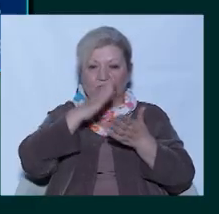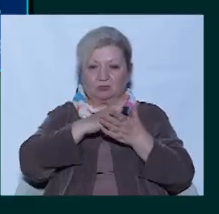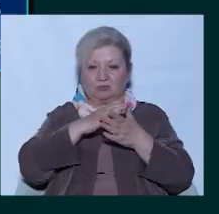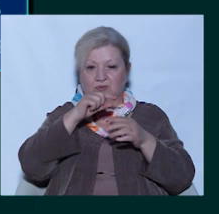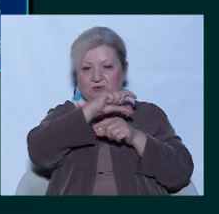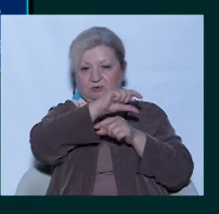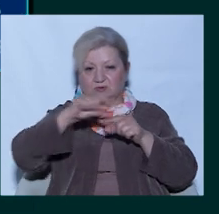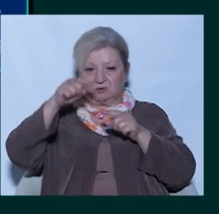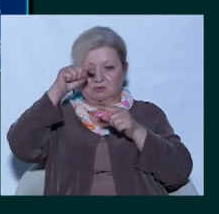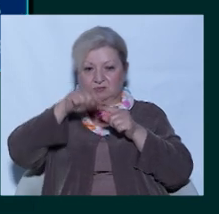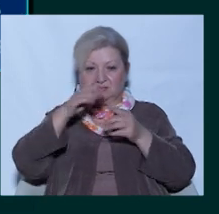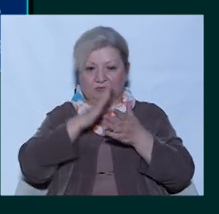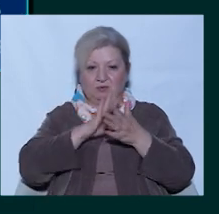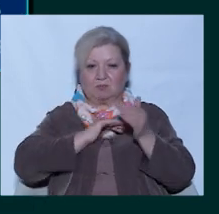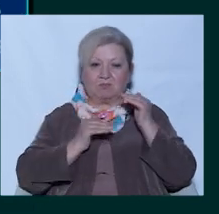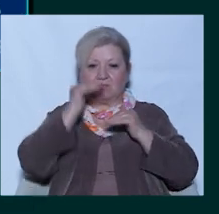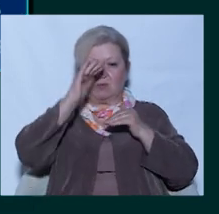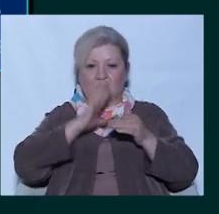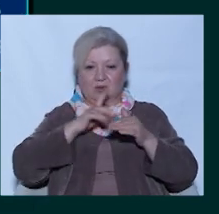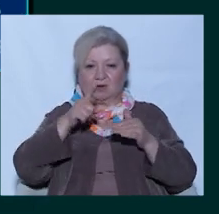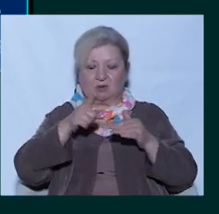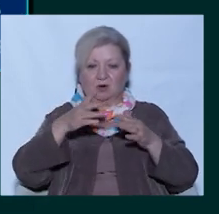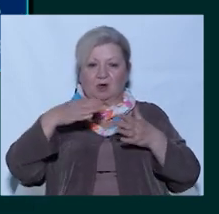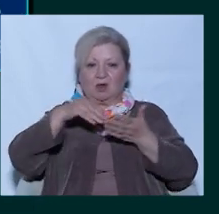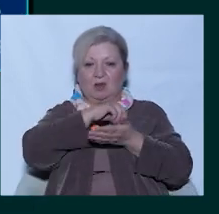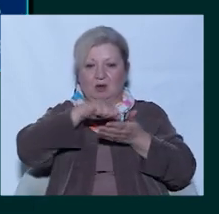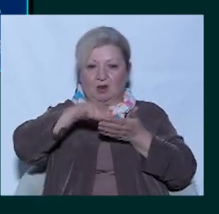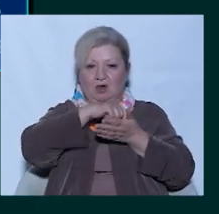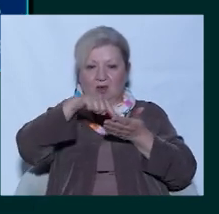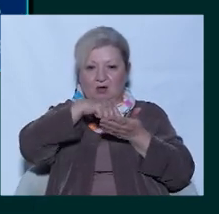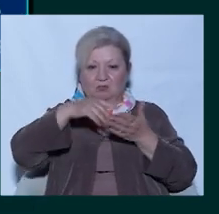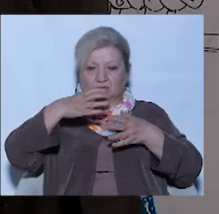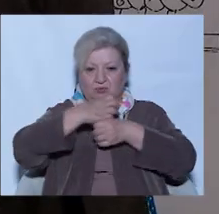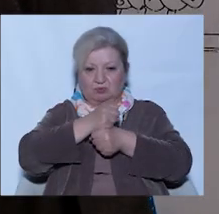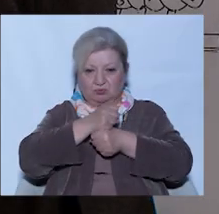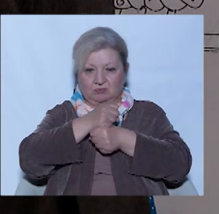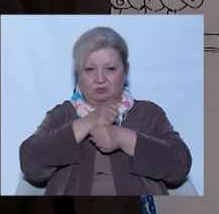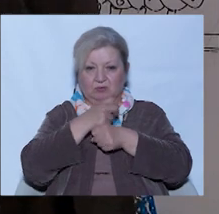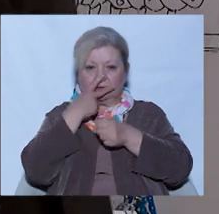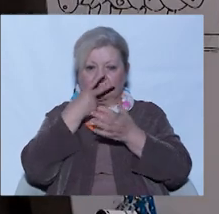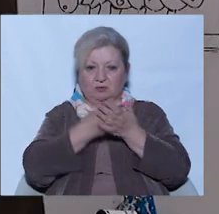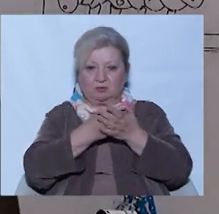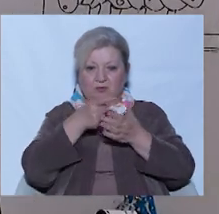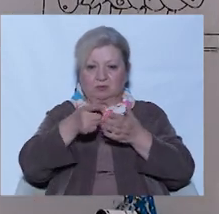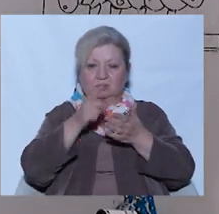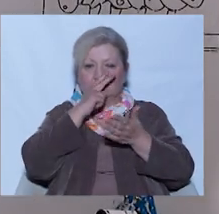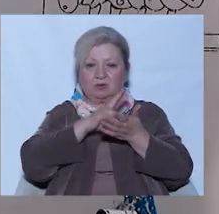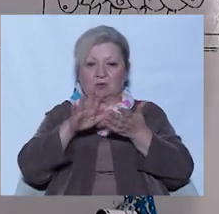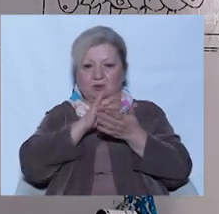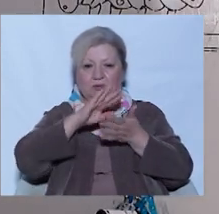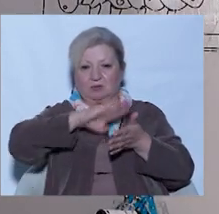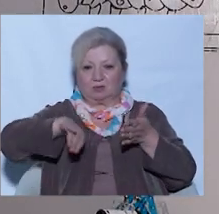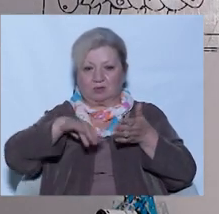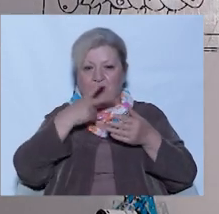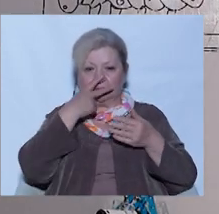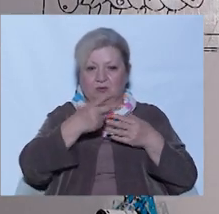სახაზავზე, აი აქ იყო მაქსიმალური. მოდით ხახუნი შევამციროთ, მინიმუმამდე დავიყვანოთ და შევხედოთ დანაკარგის გარეშე კიდევ